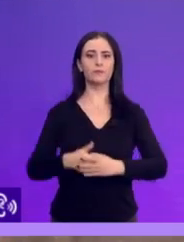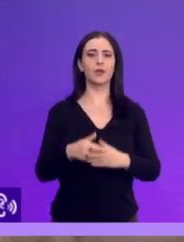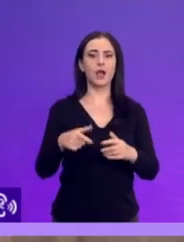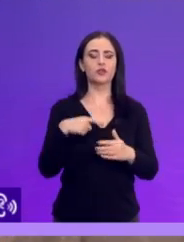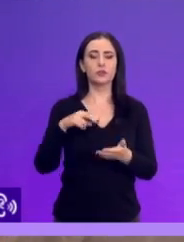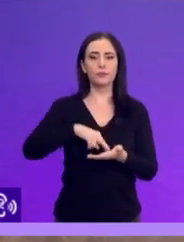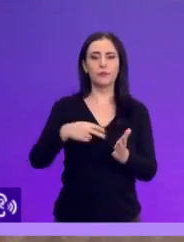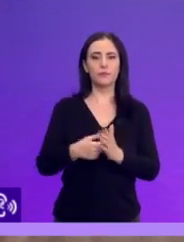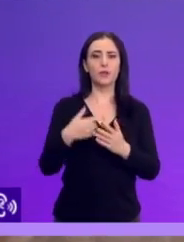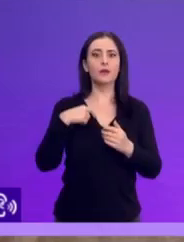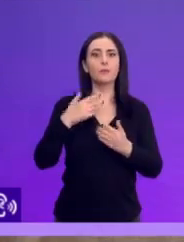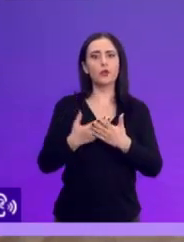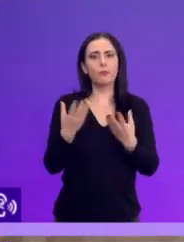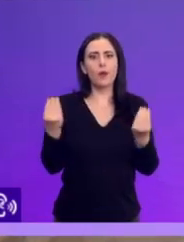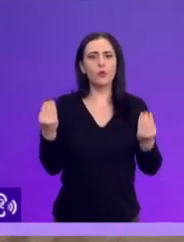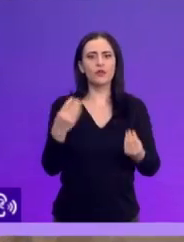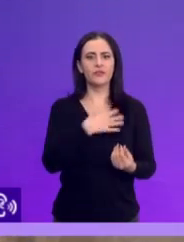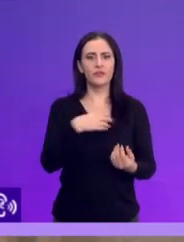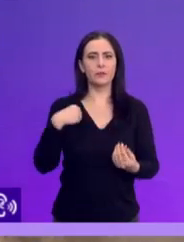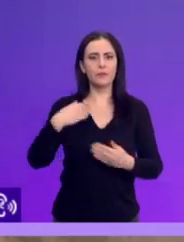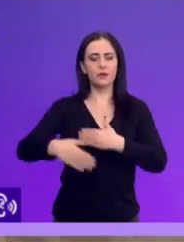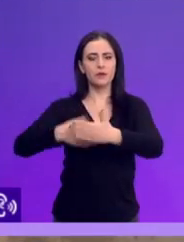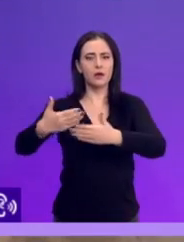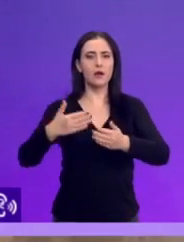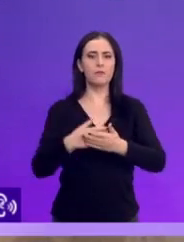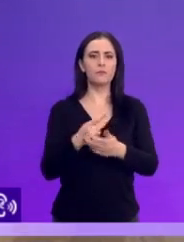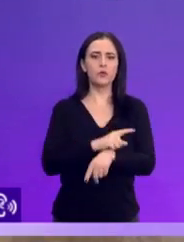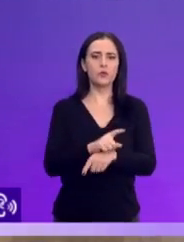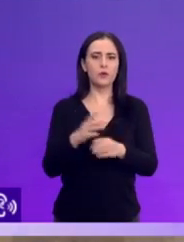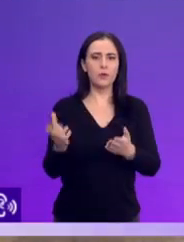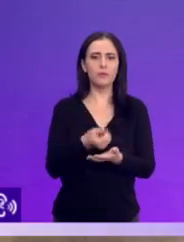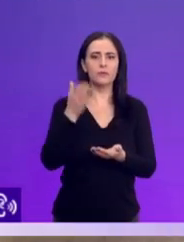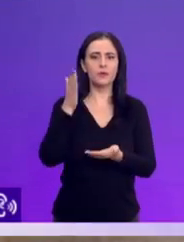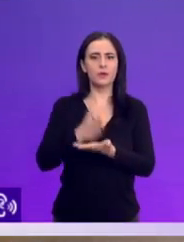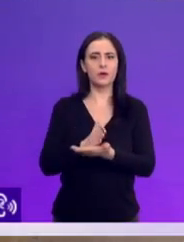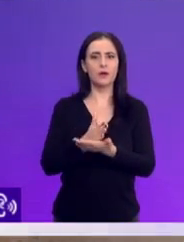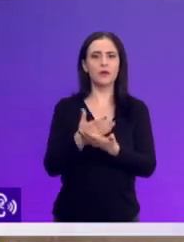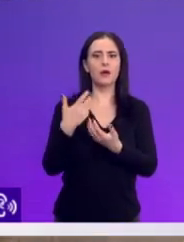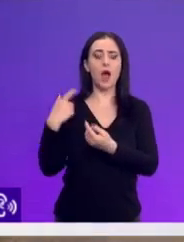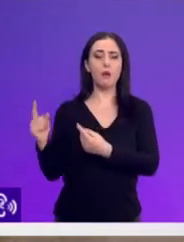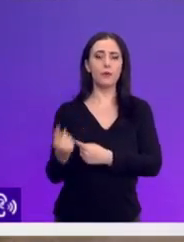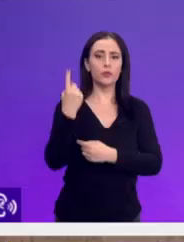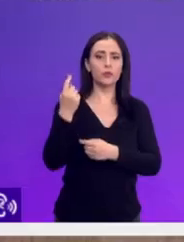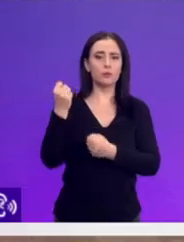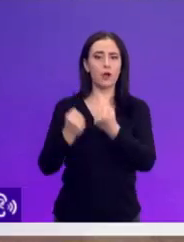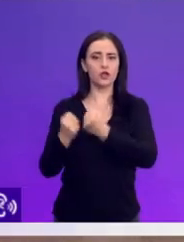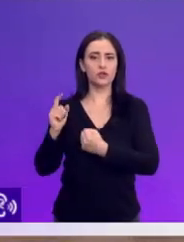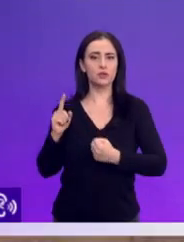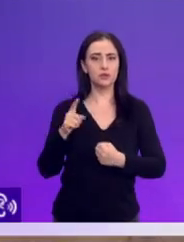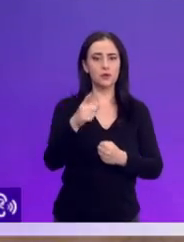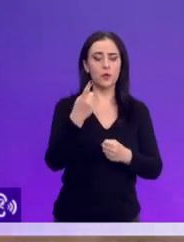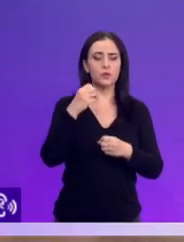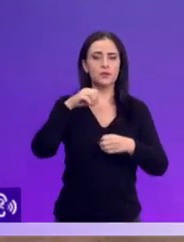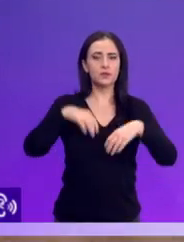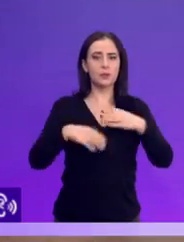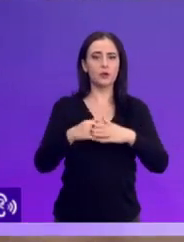proces. Tot mai devreme, în urmă cu aproximativ o oră, am văzut și mașina Insemex că a venit în perimetrul închis